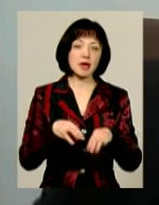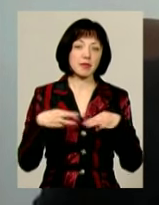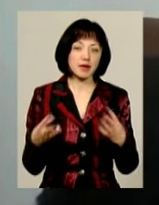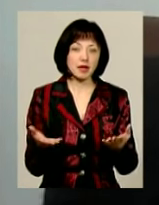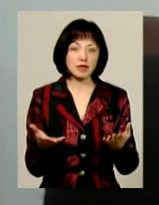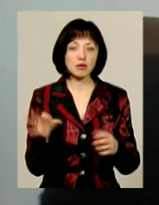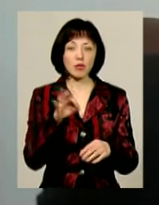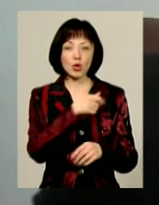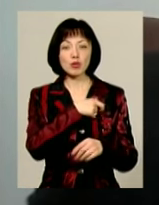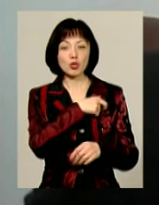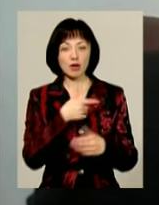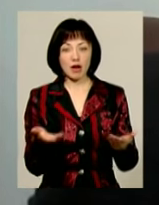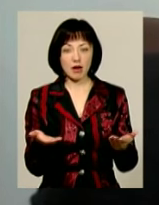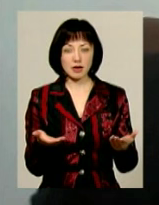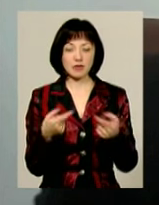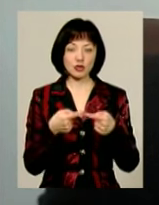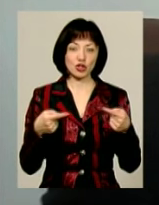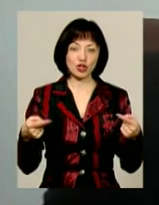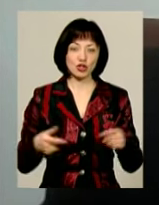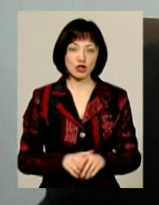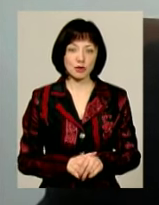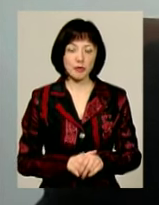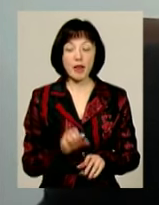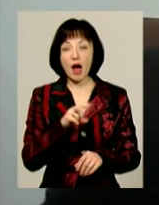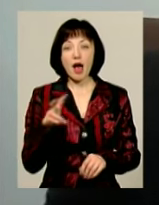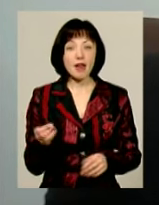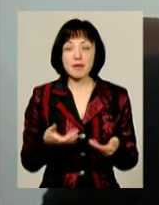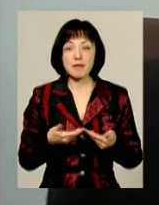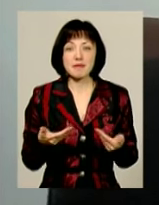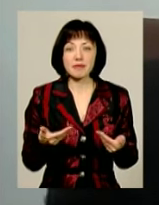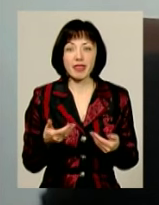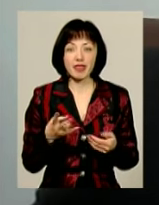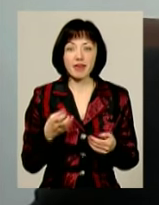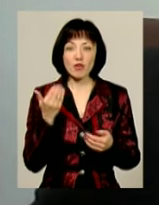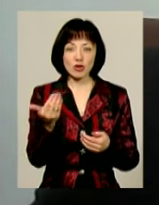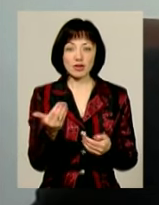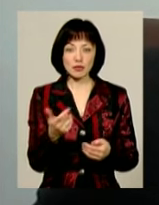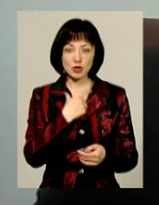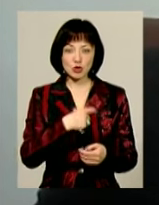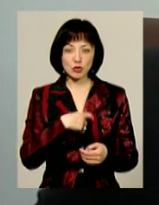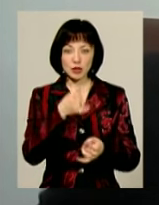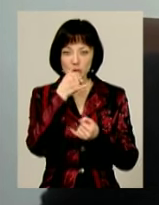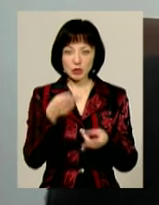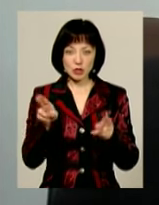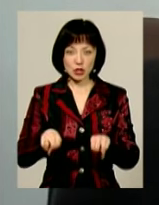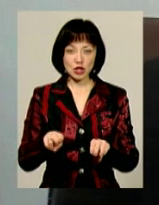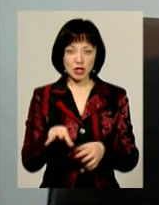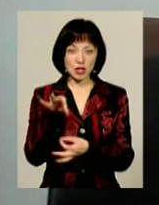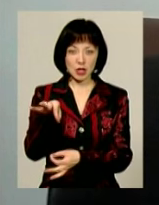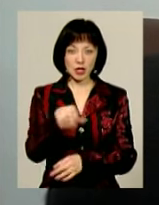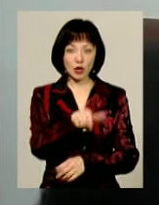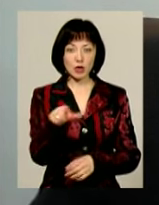прем'єр-міністра, про депутатів і про всіх остальних. Але ми не вони, ми не можемо собі залишити людей сьогодні один на